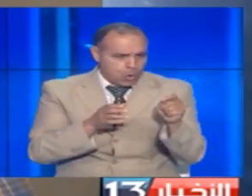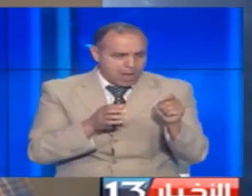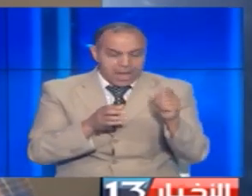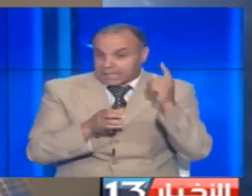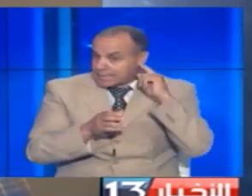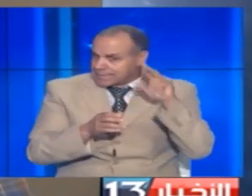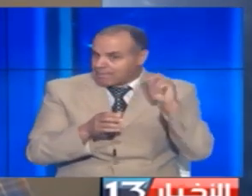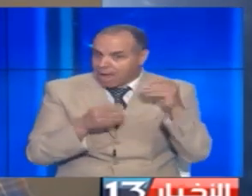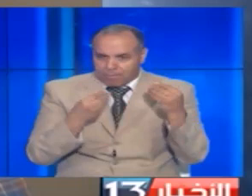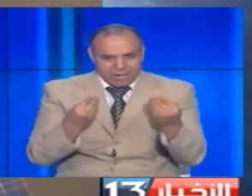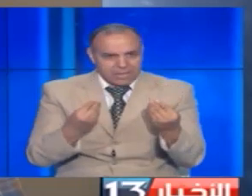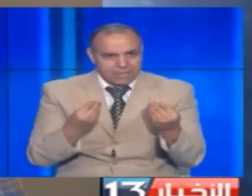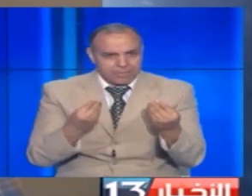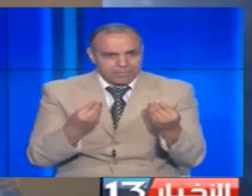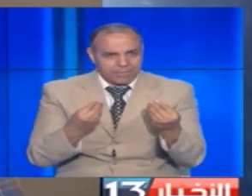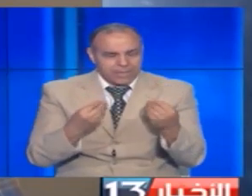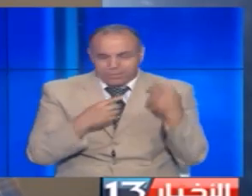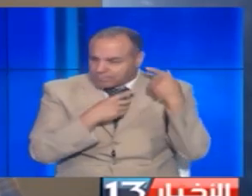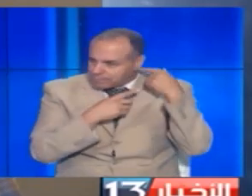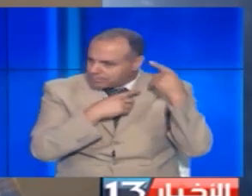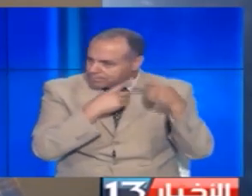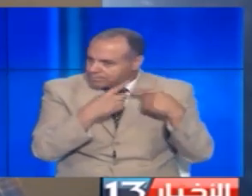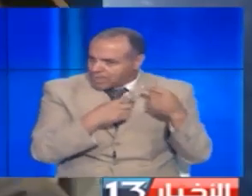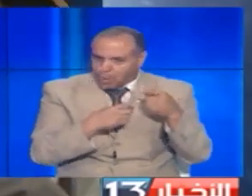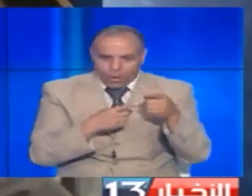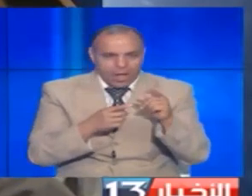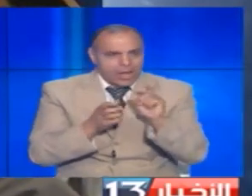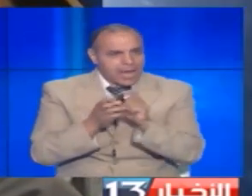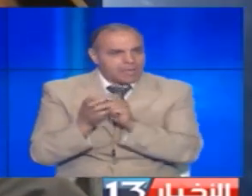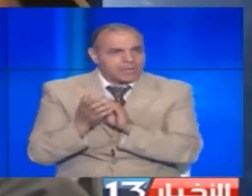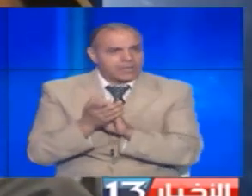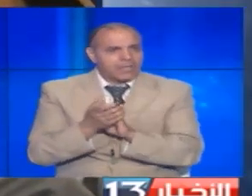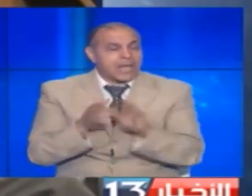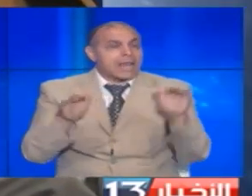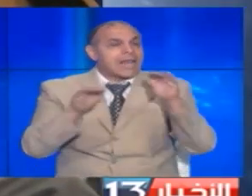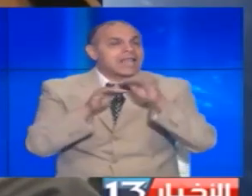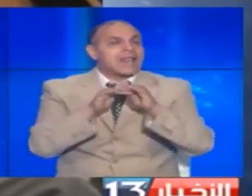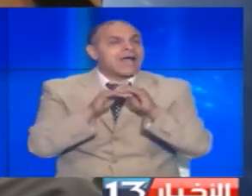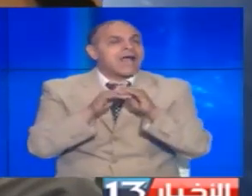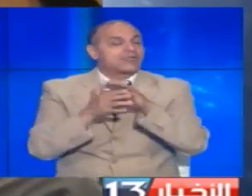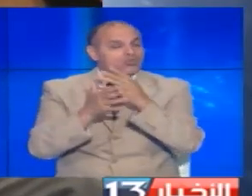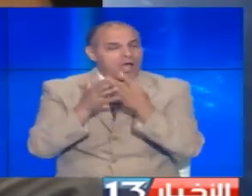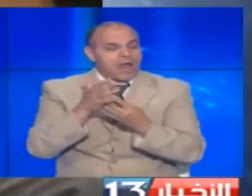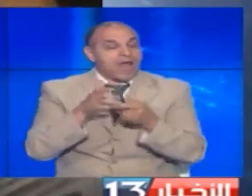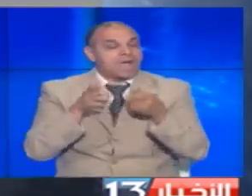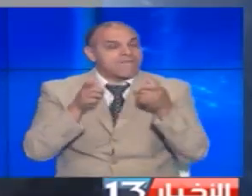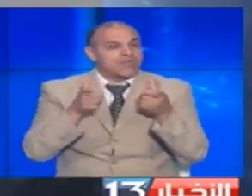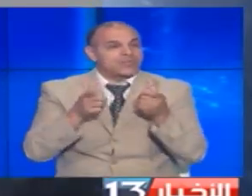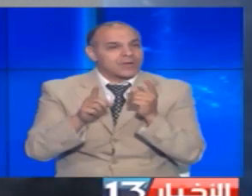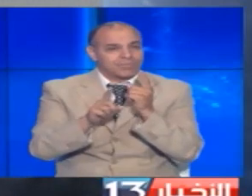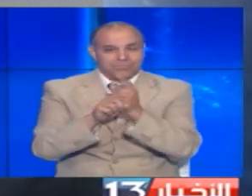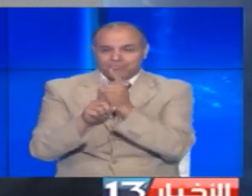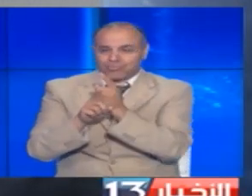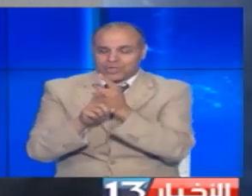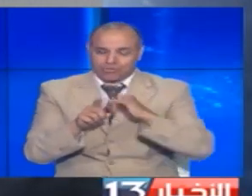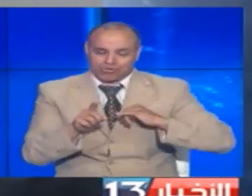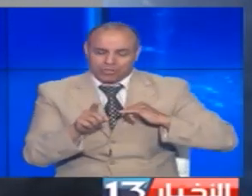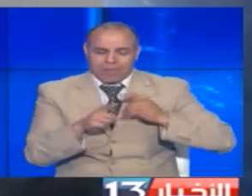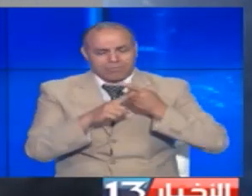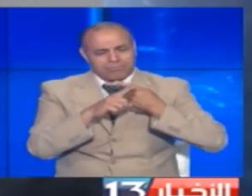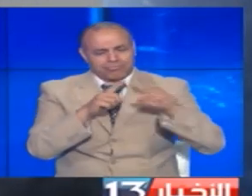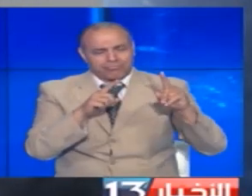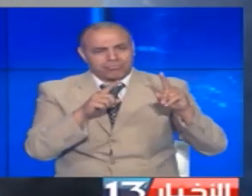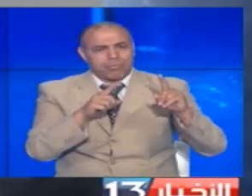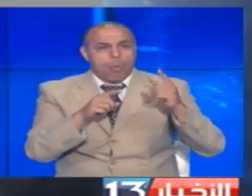اللي يستشير ال اه ليله شعراء المهجر كانت فرصه للالتقاء بين اجيال المختلفه من